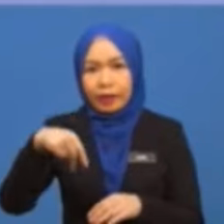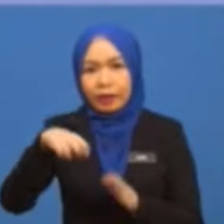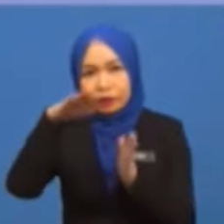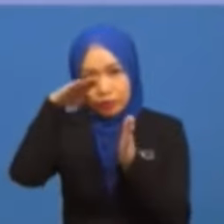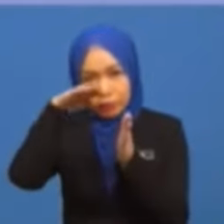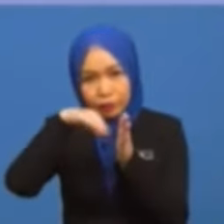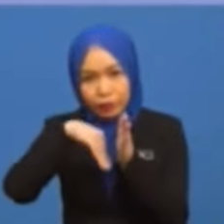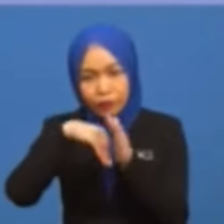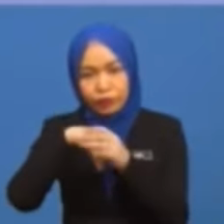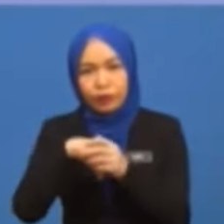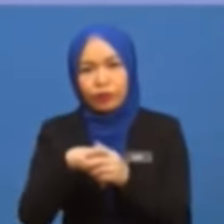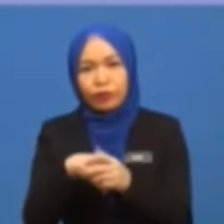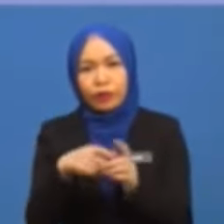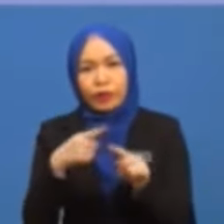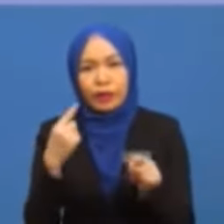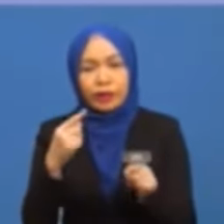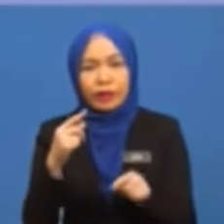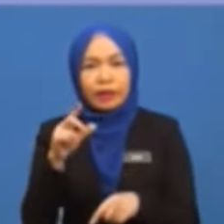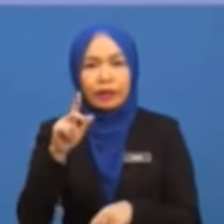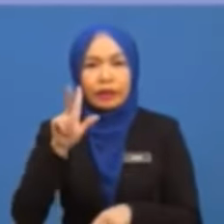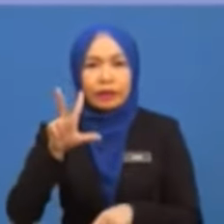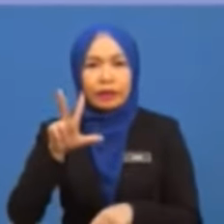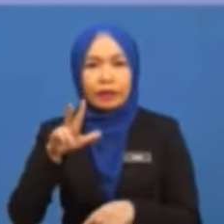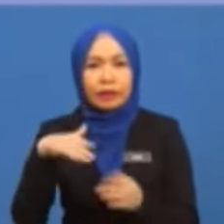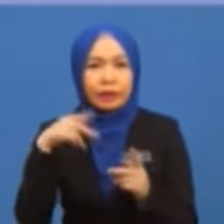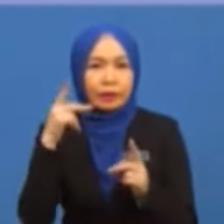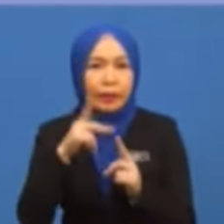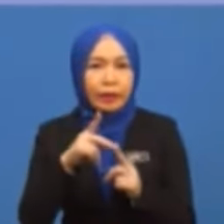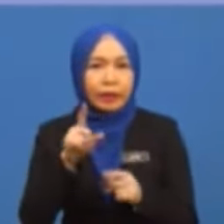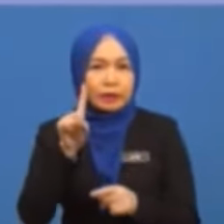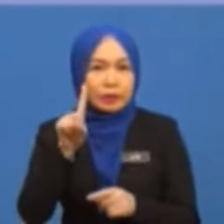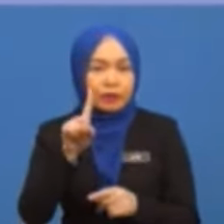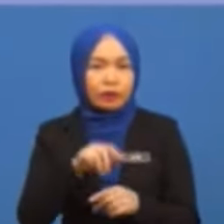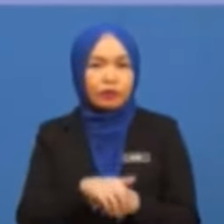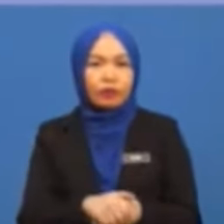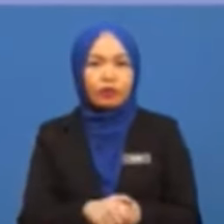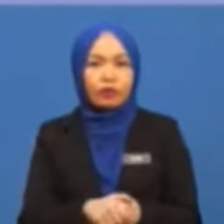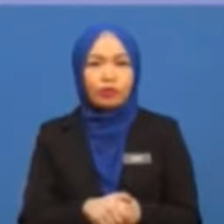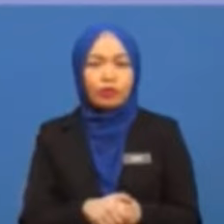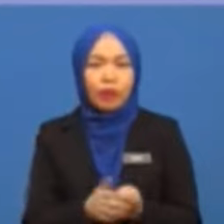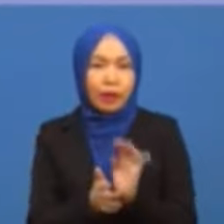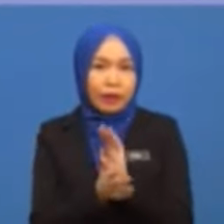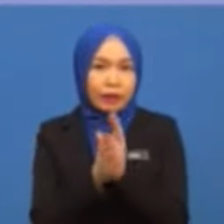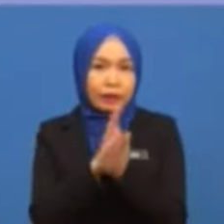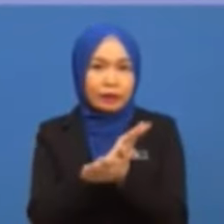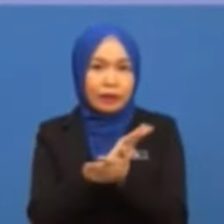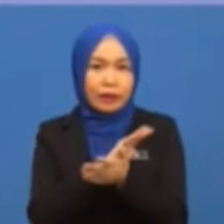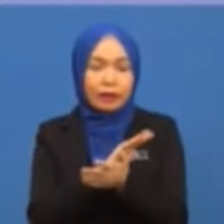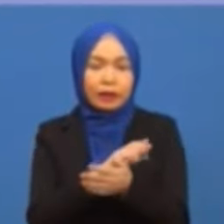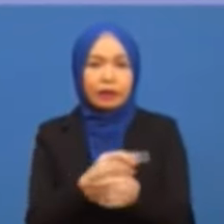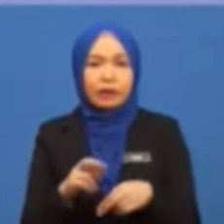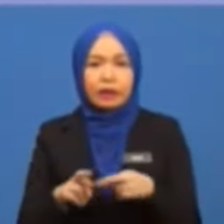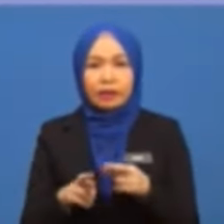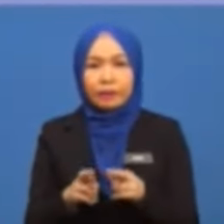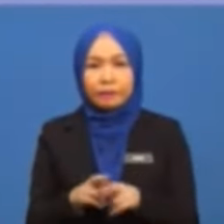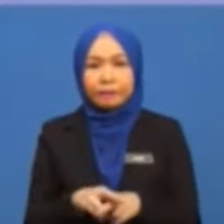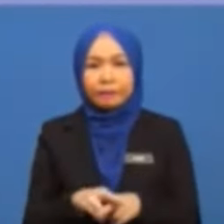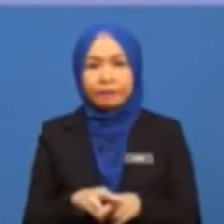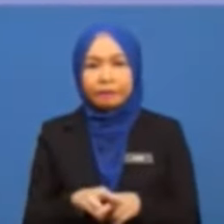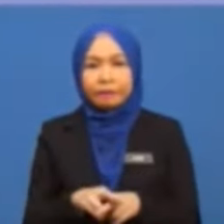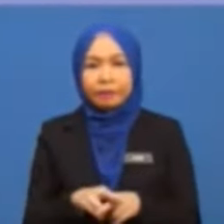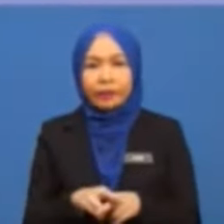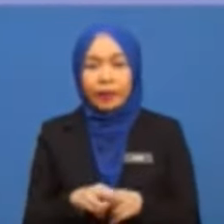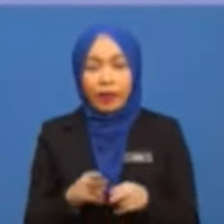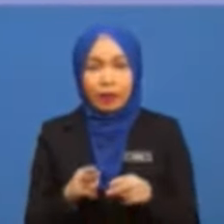daripada pH 3 kepada pH 1. Oleh itu, kesimpulan yang boleh dibuat